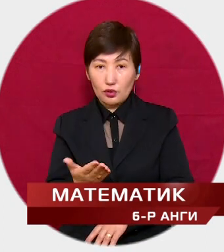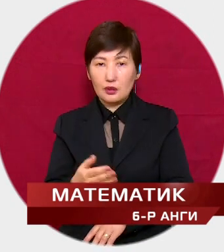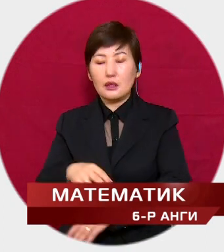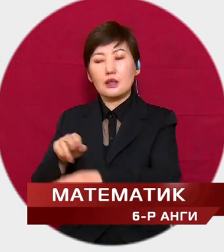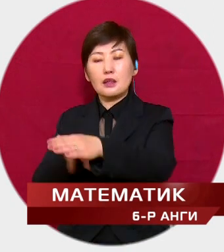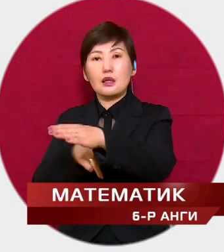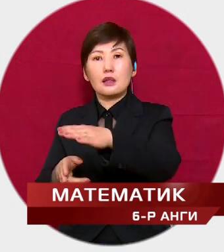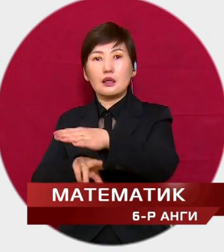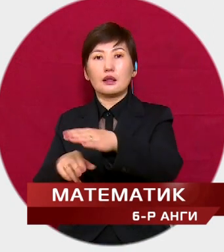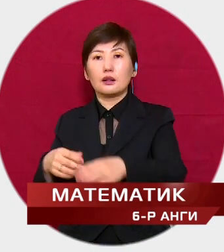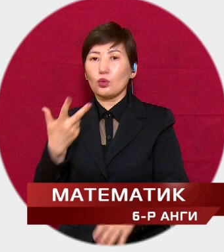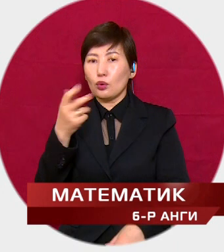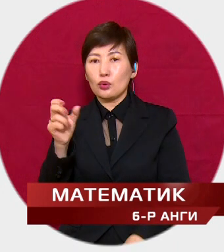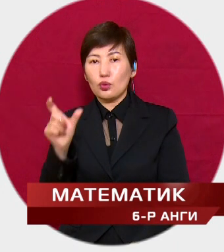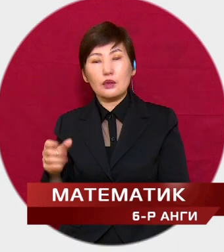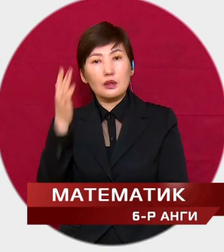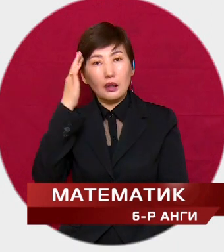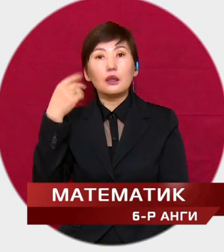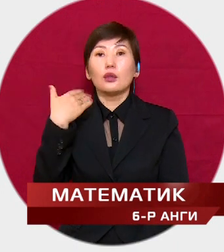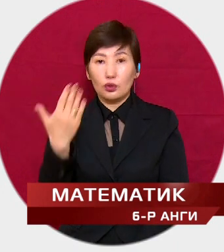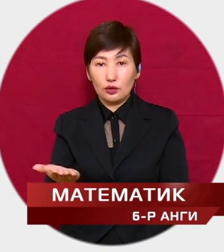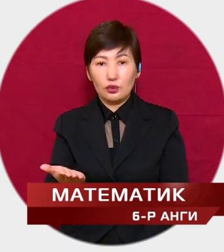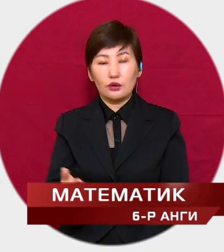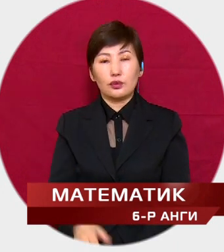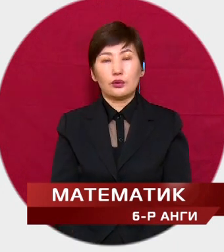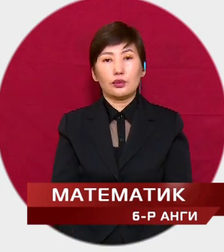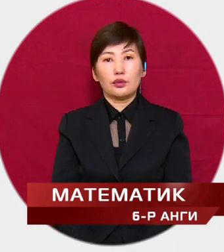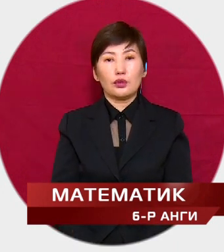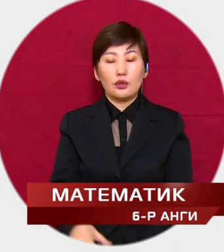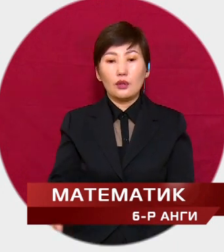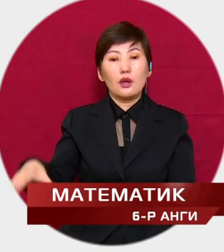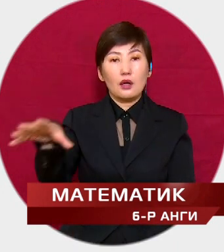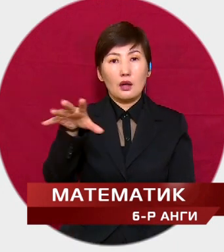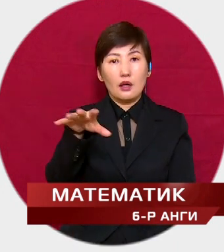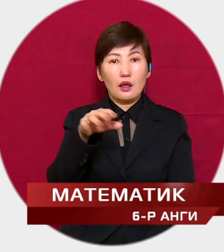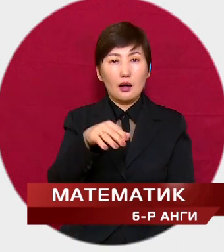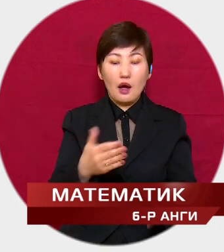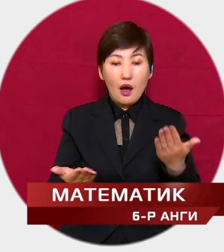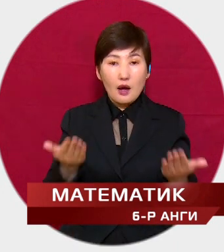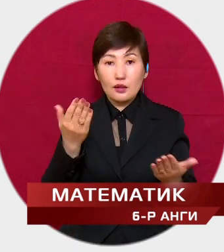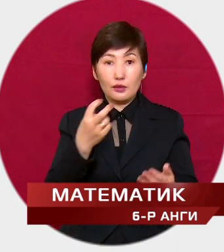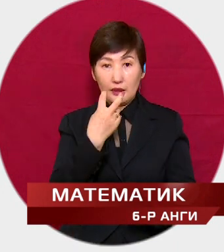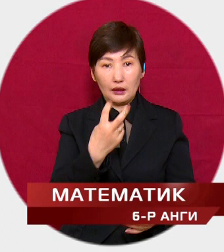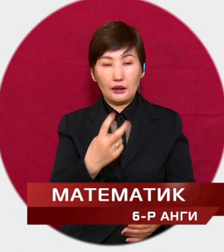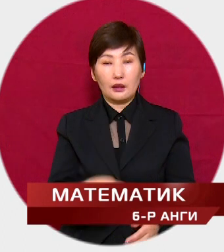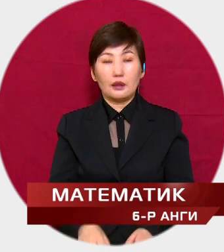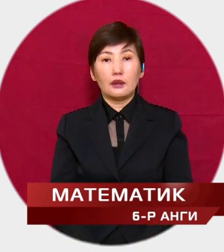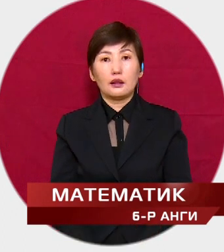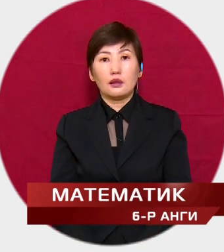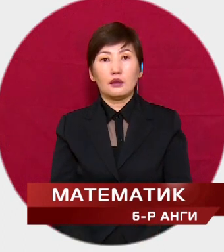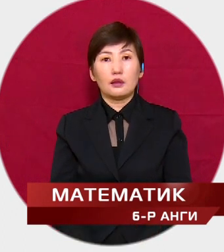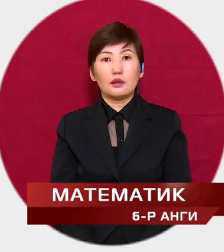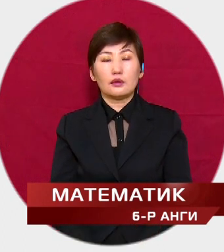цэцэрлэгт болохоор 30 хүн санал өгсөн гэж харагдаж байна. За эндээс бүгдээрээ мөн пиктограммтайгаа харьцуулаад харъя. За